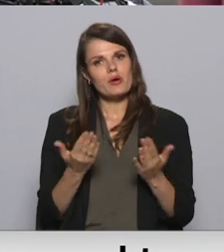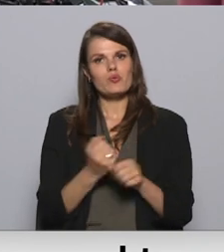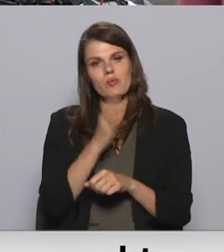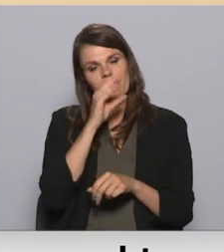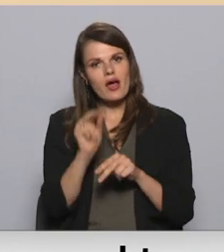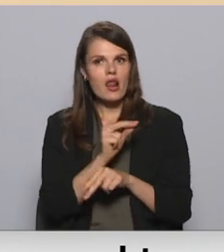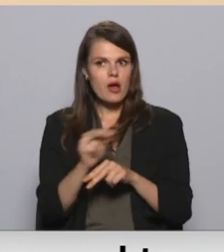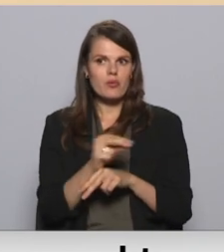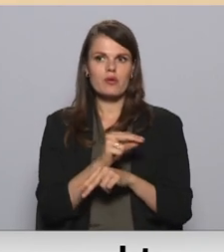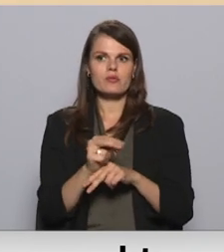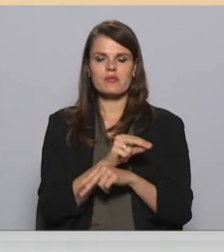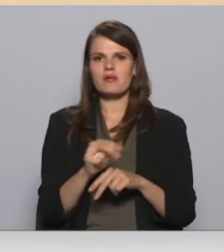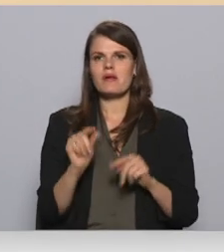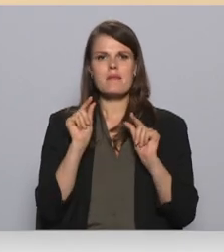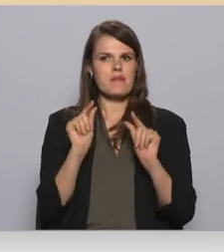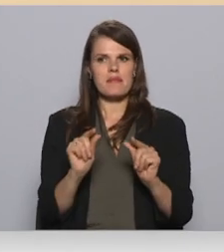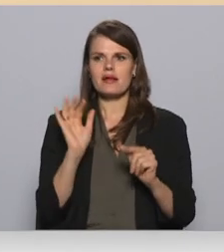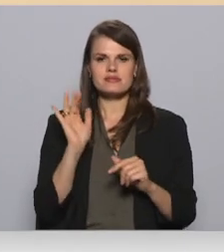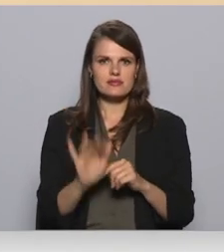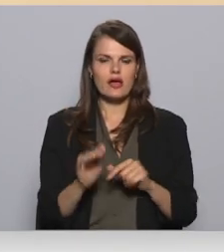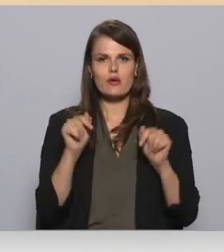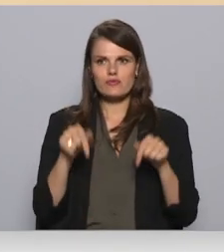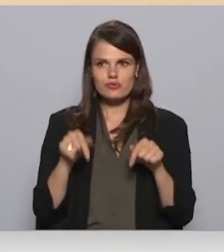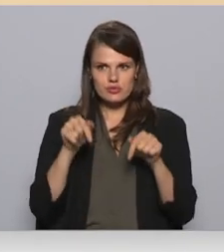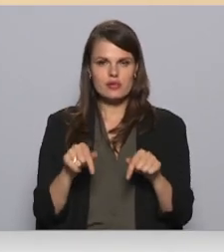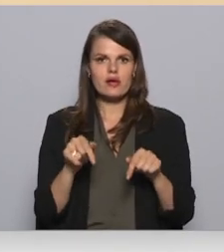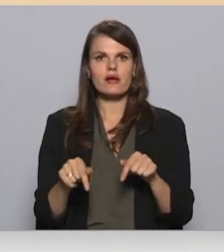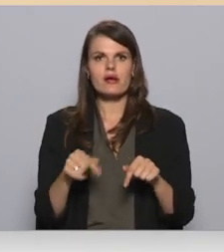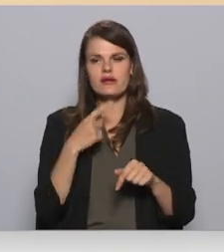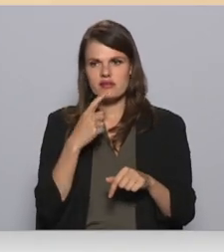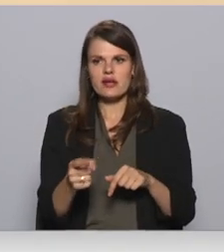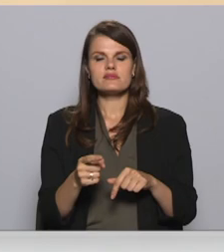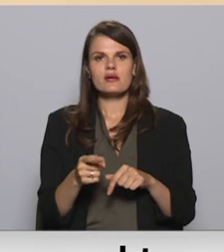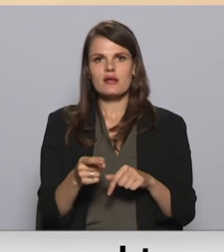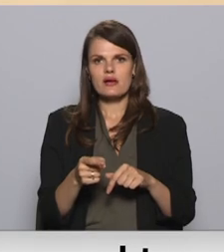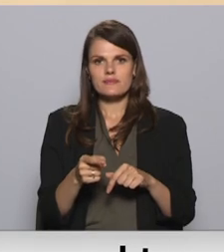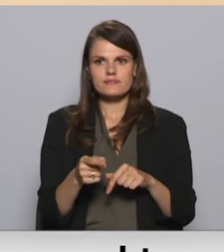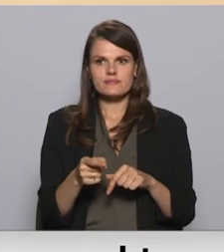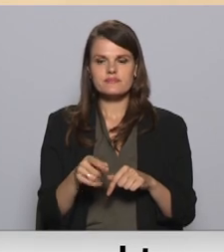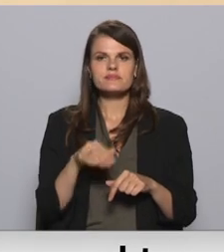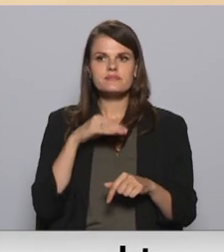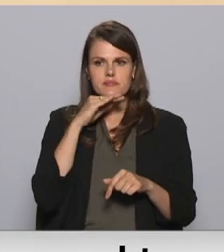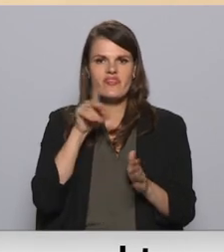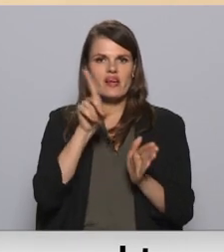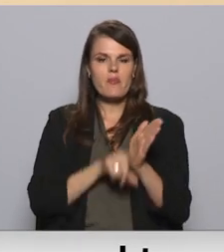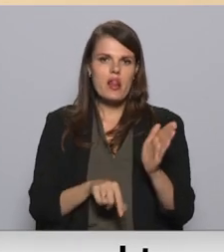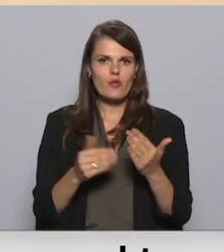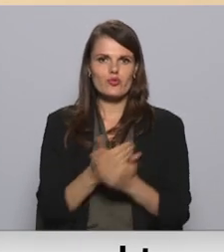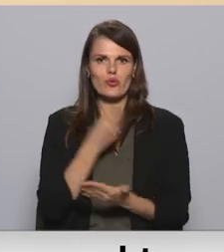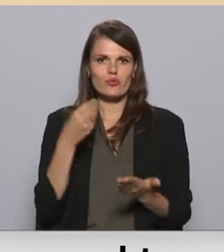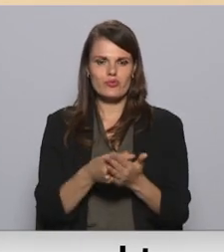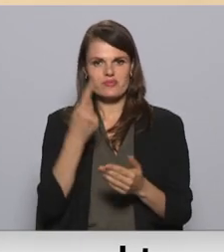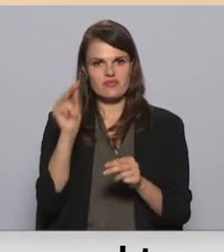Situācija diezgan mazinās, jo te... Jāsaka, viņi ir pietiekoši lēti, lai